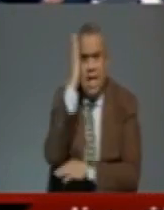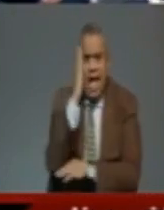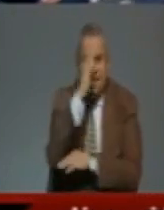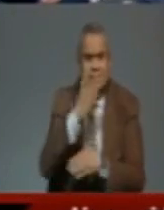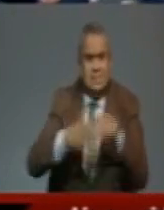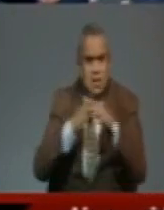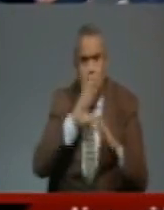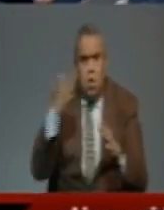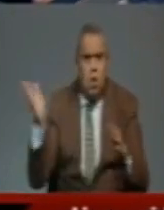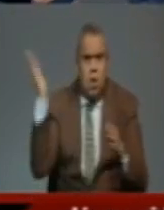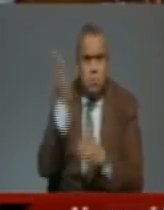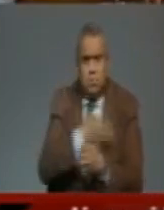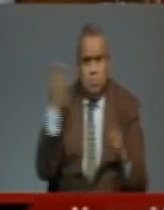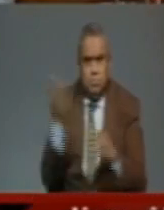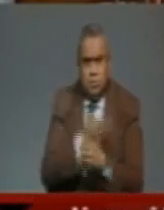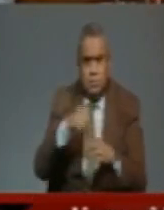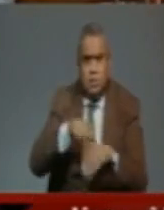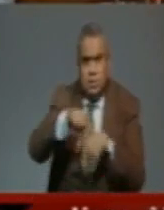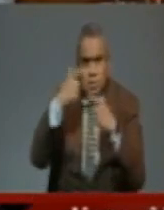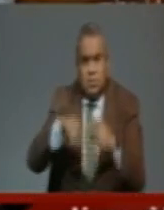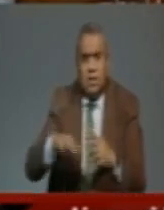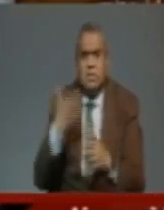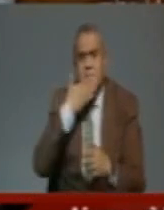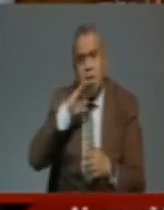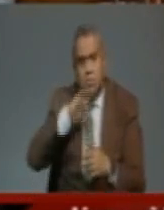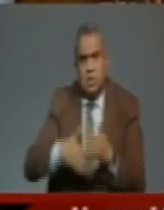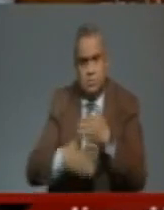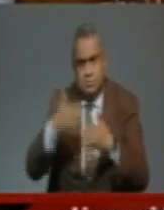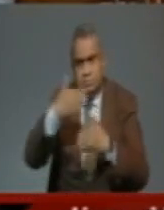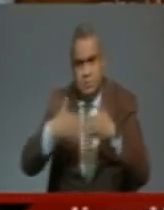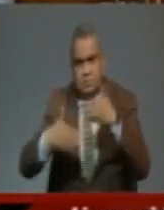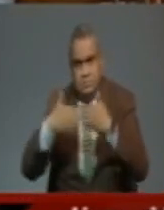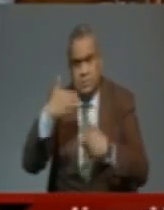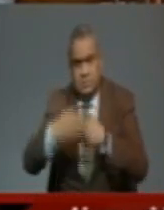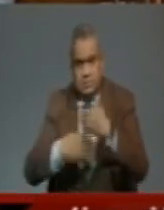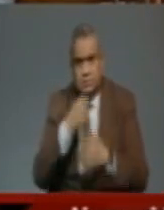جواها، اتفضل لنا المحطات الحمد لله دلوقتي. بعده